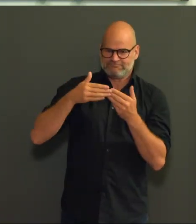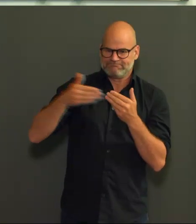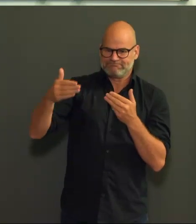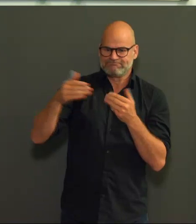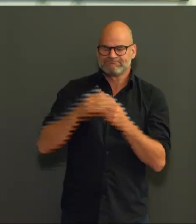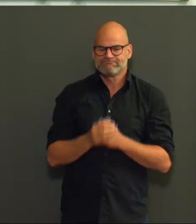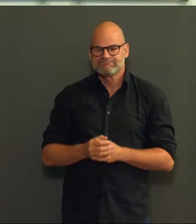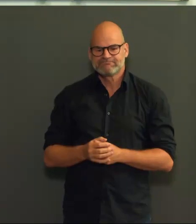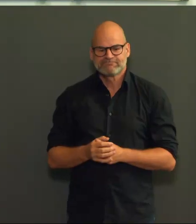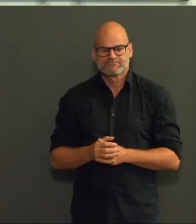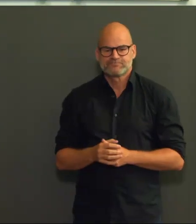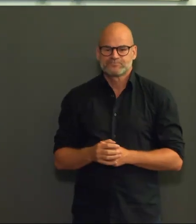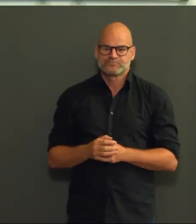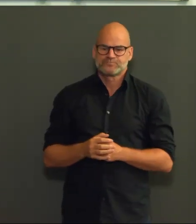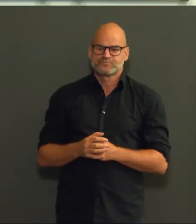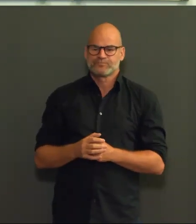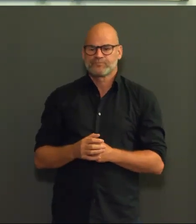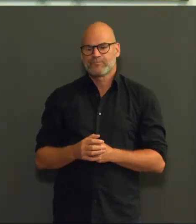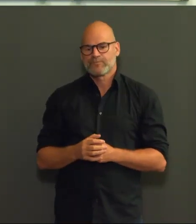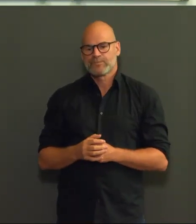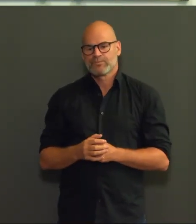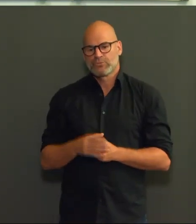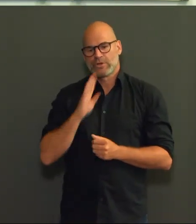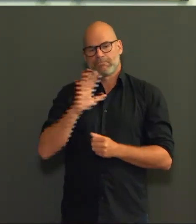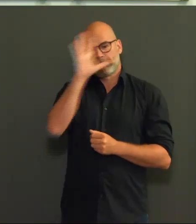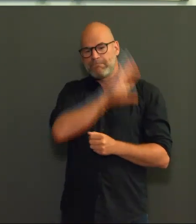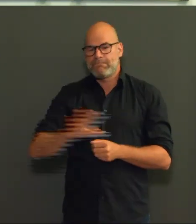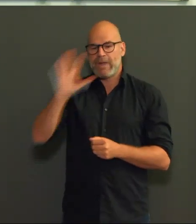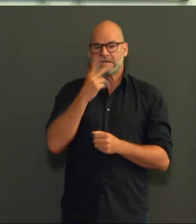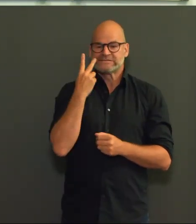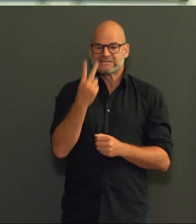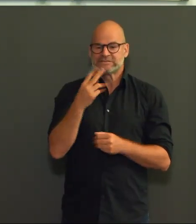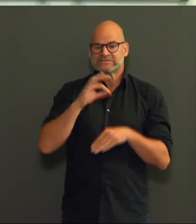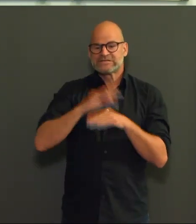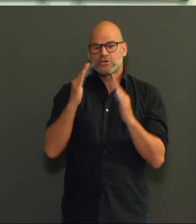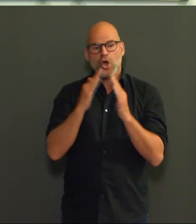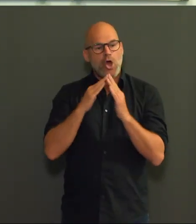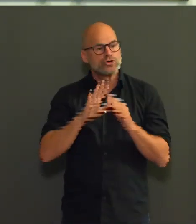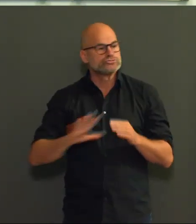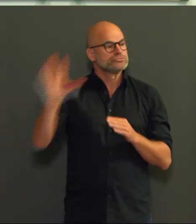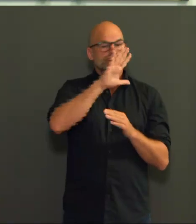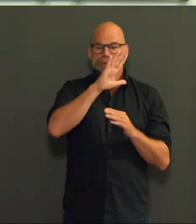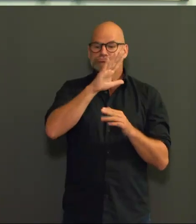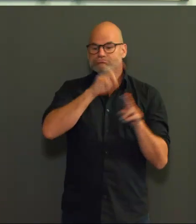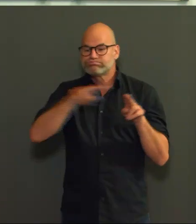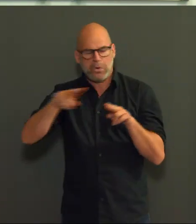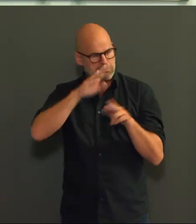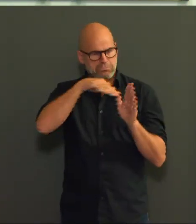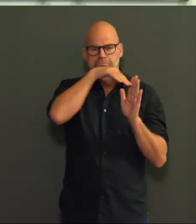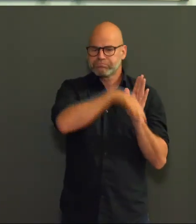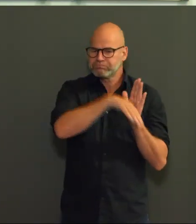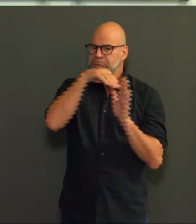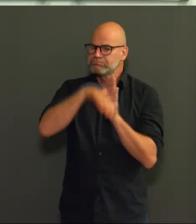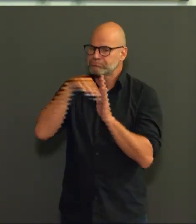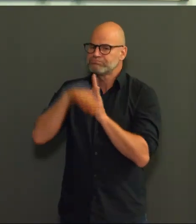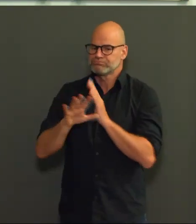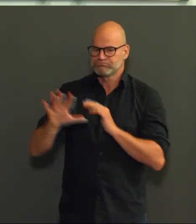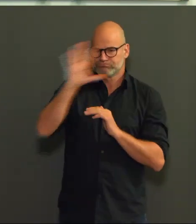Nationaal blijven de ziekenhuisopnames echter wel overtuigend dalen. De afgelopen week waren er